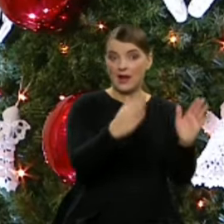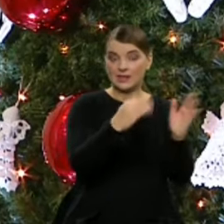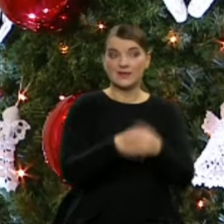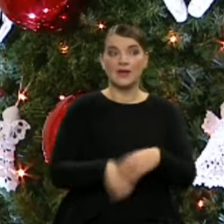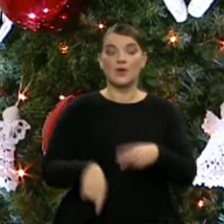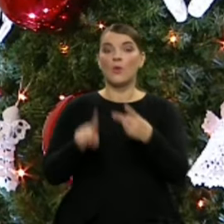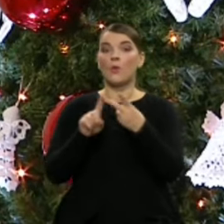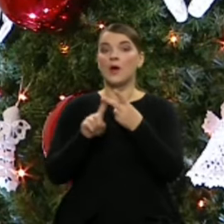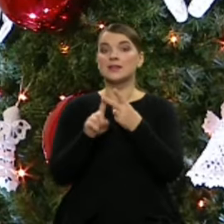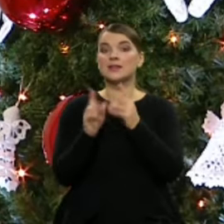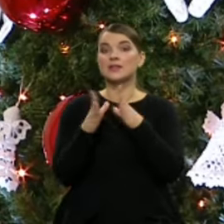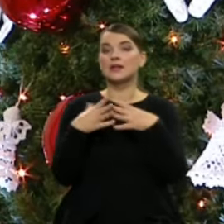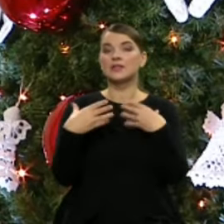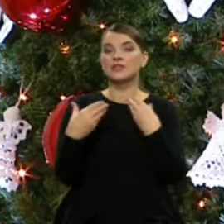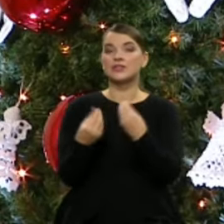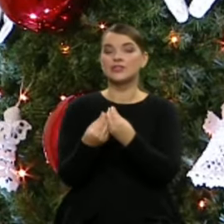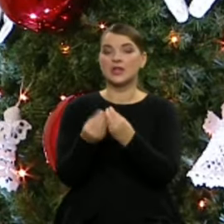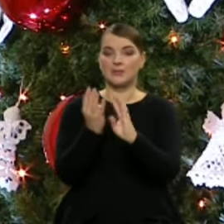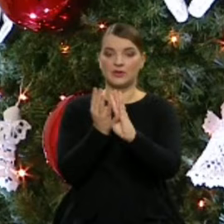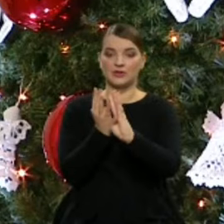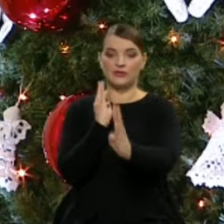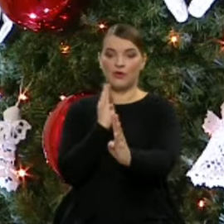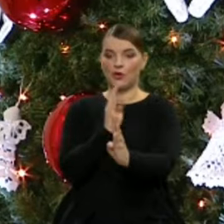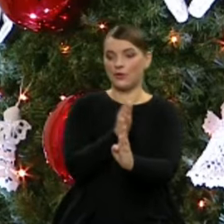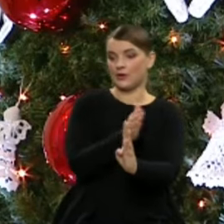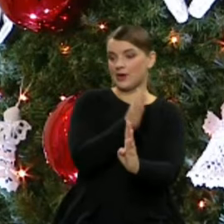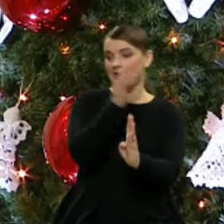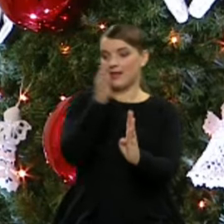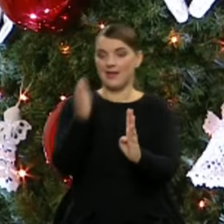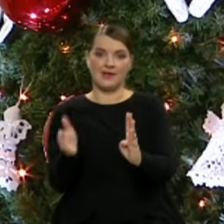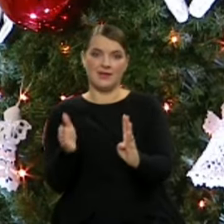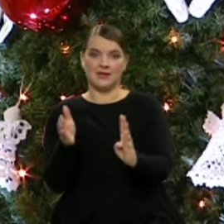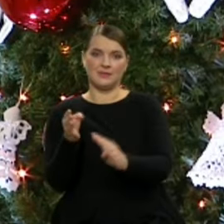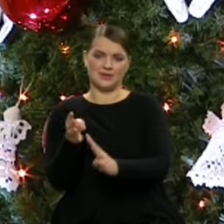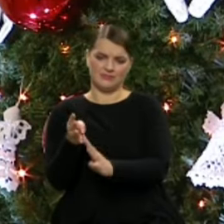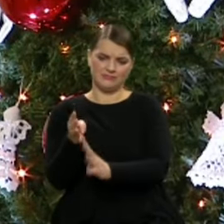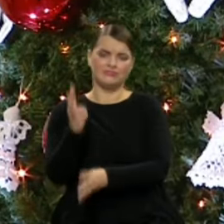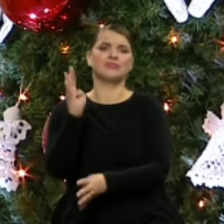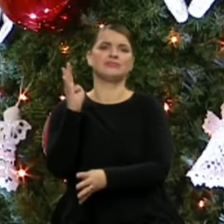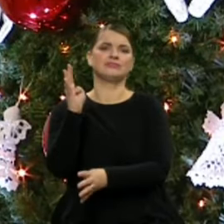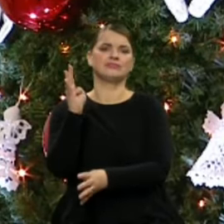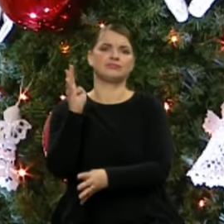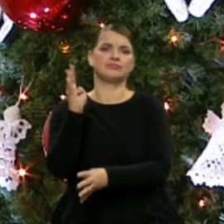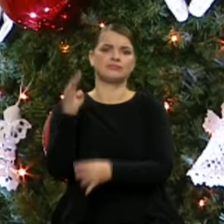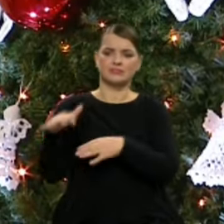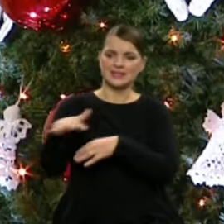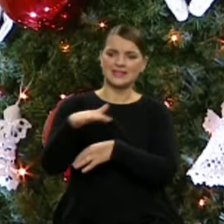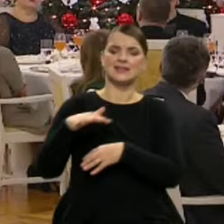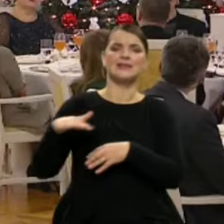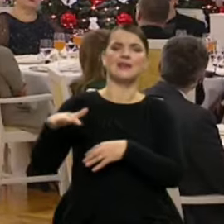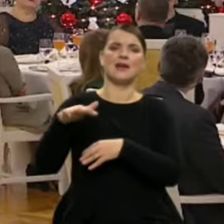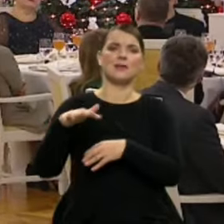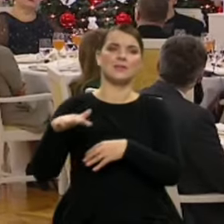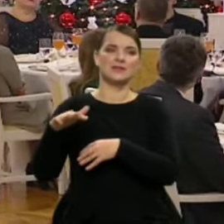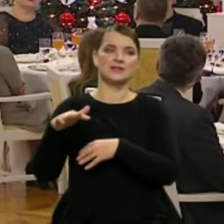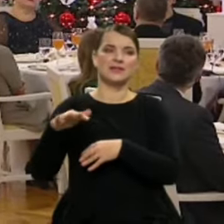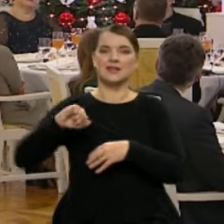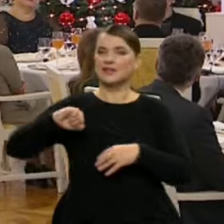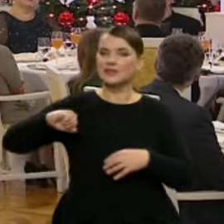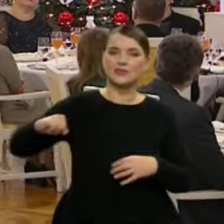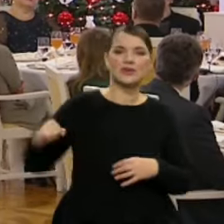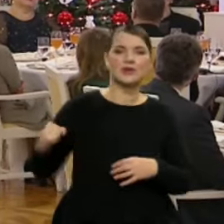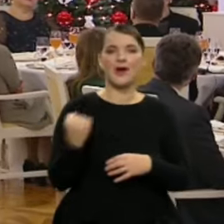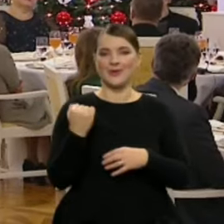tiesiog už tvoros. Kelių daugiabučių namų kompleksas, kiemas jame ir visi mano